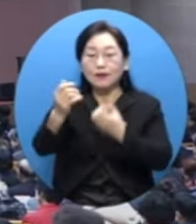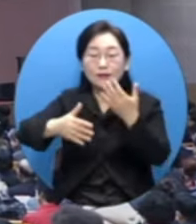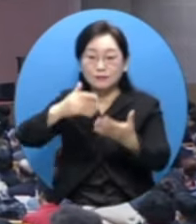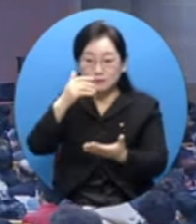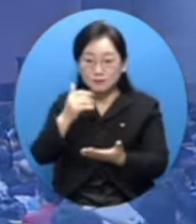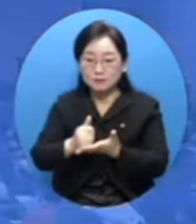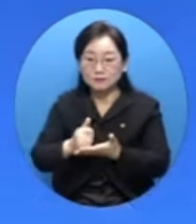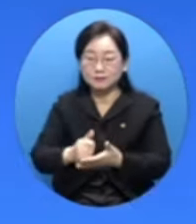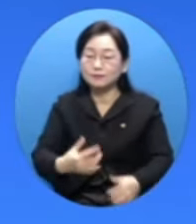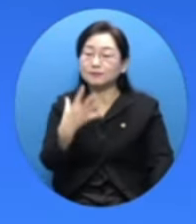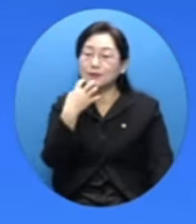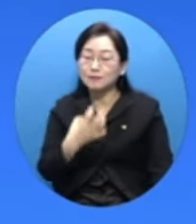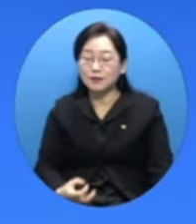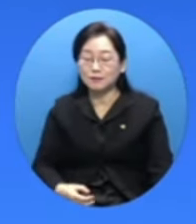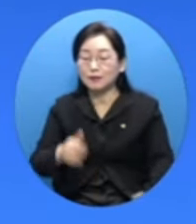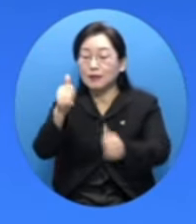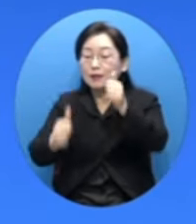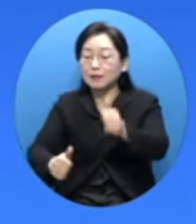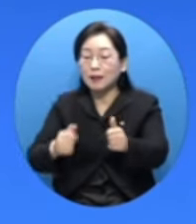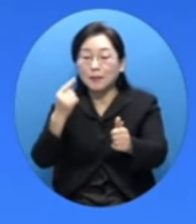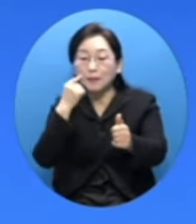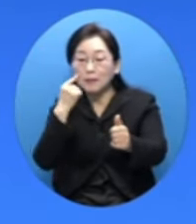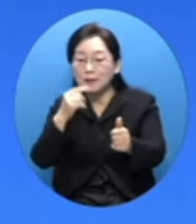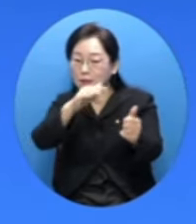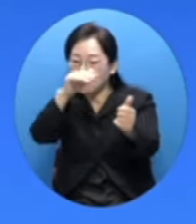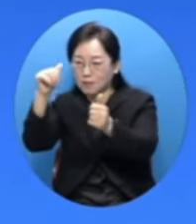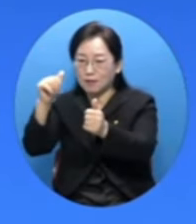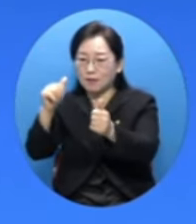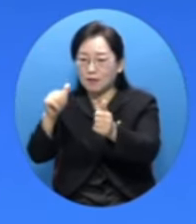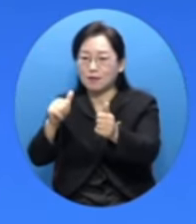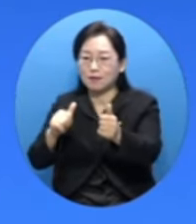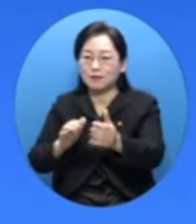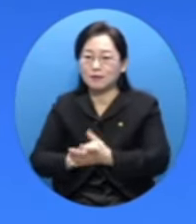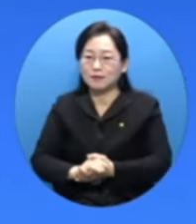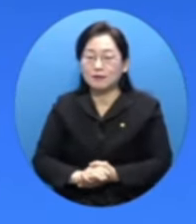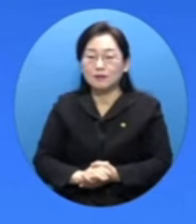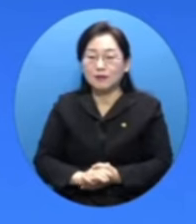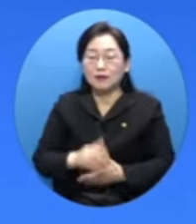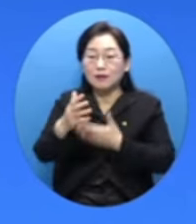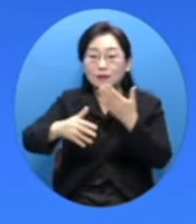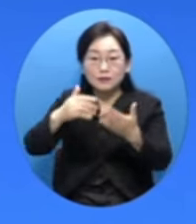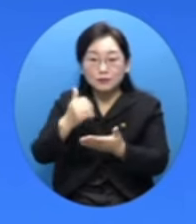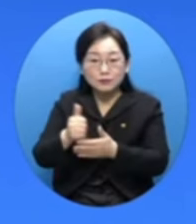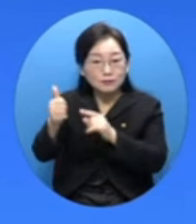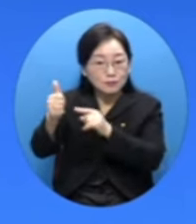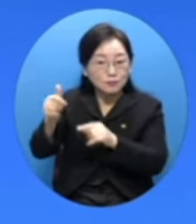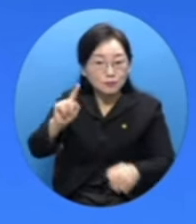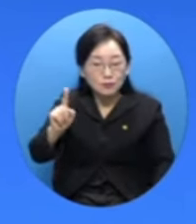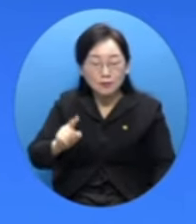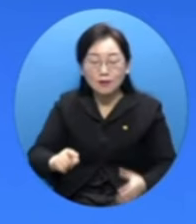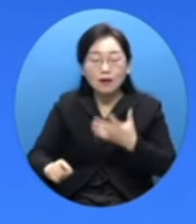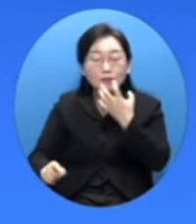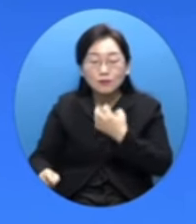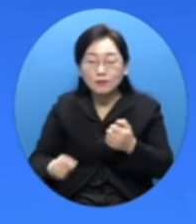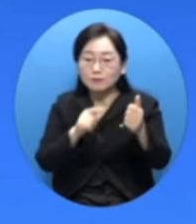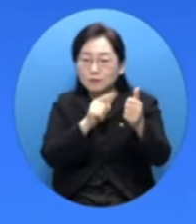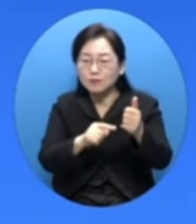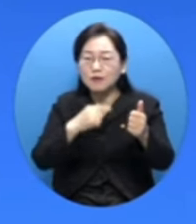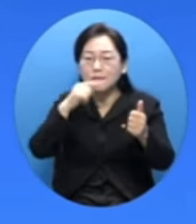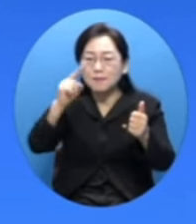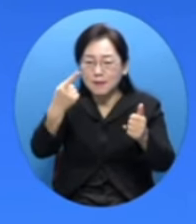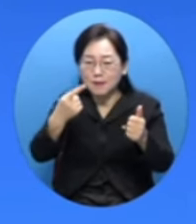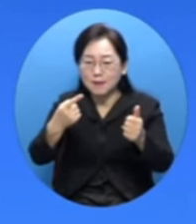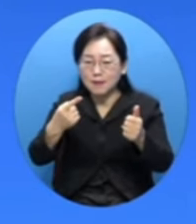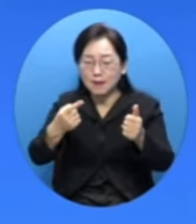하나님께서 아브라함을 시험하시려고 부르셨습니다. 하나님께서는 아브라함이 100세 때 얻은 아들